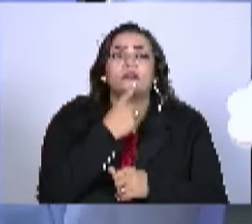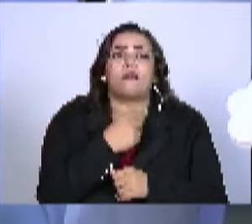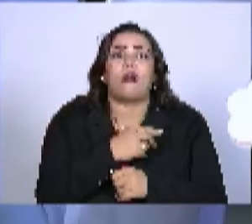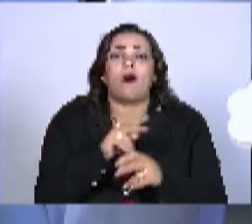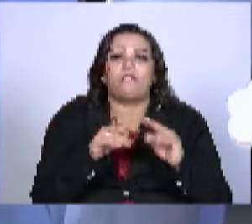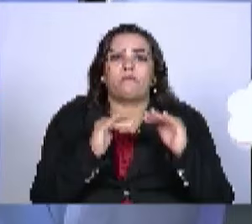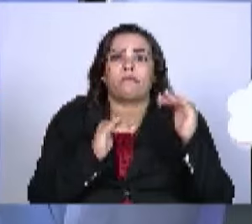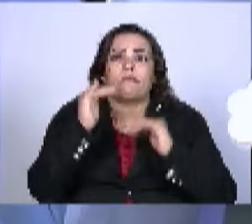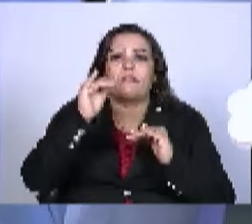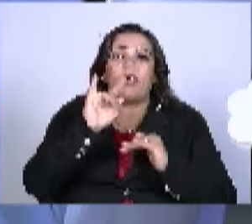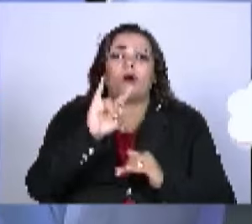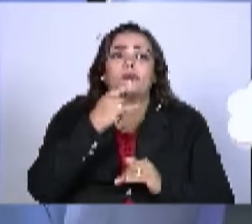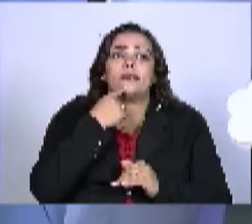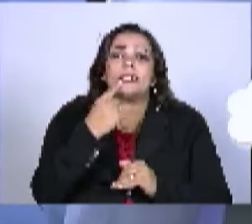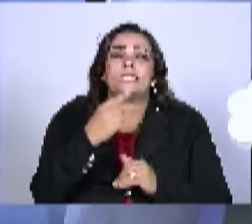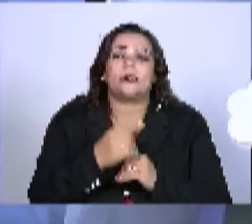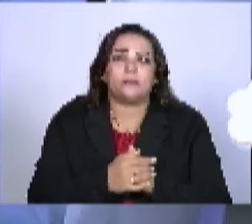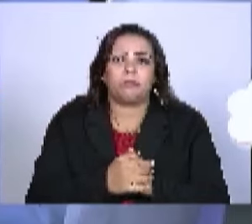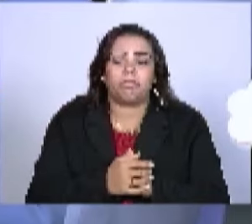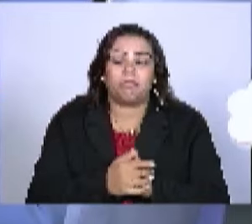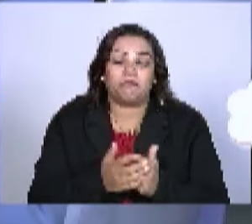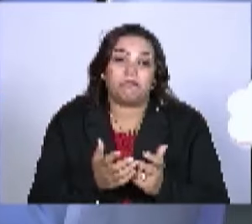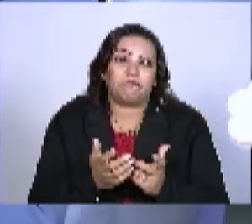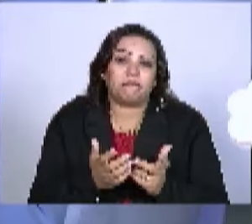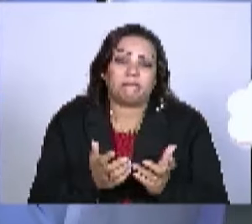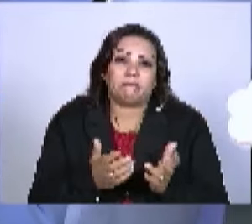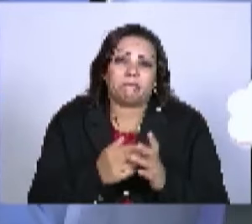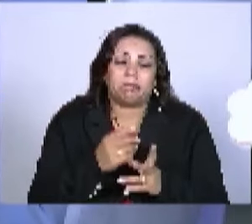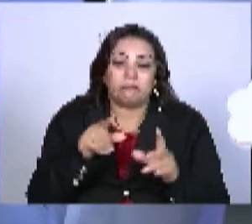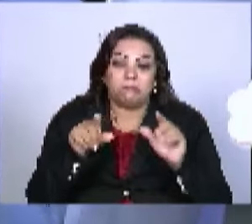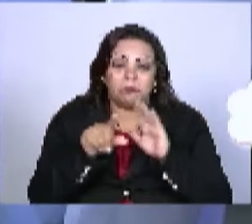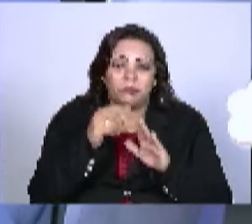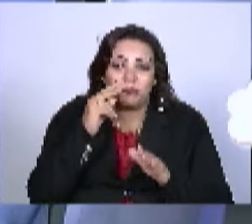سنه مضمون الرساله غريب بالنسبه